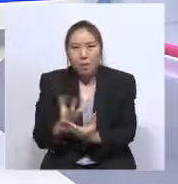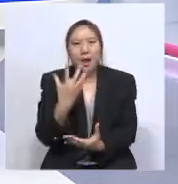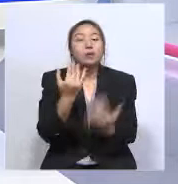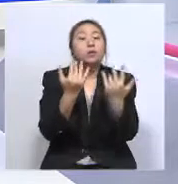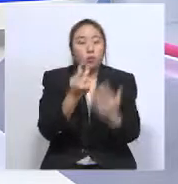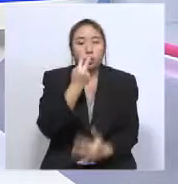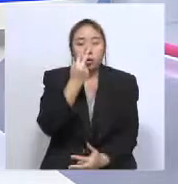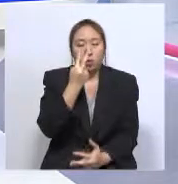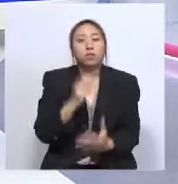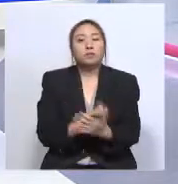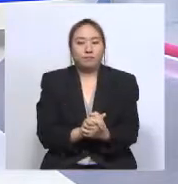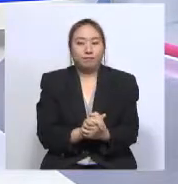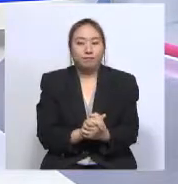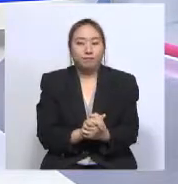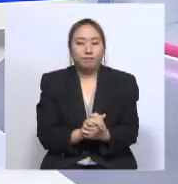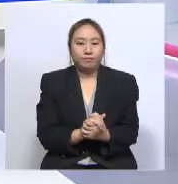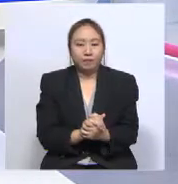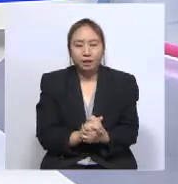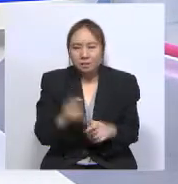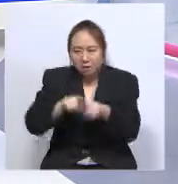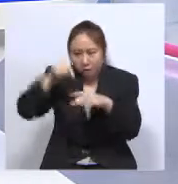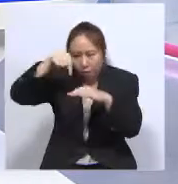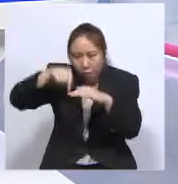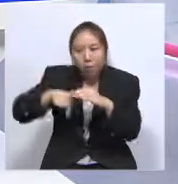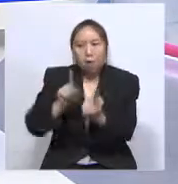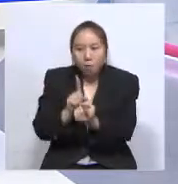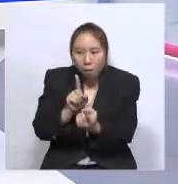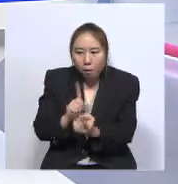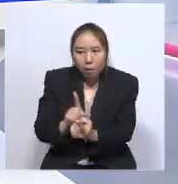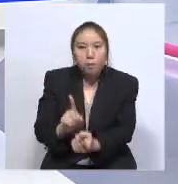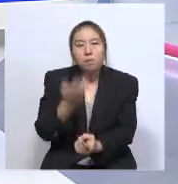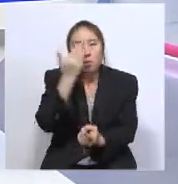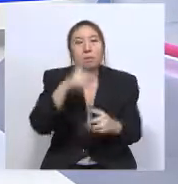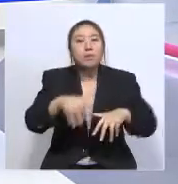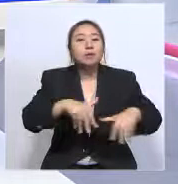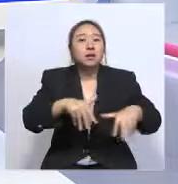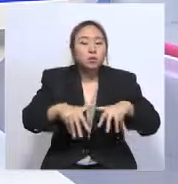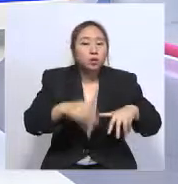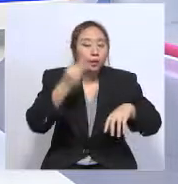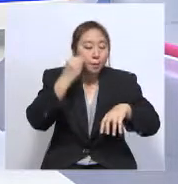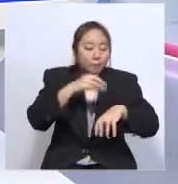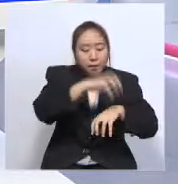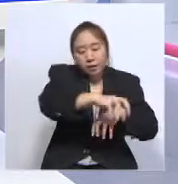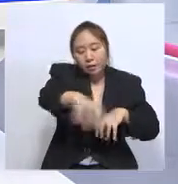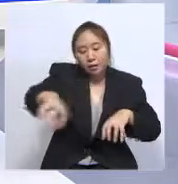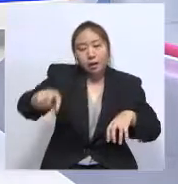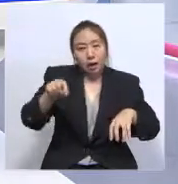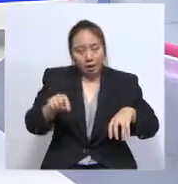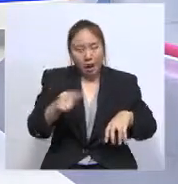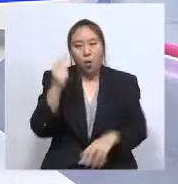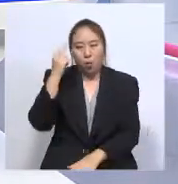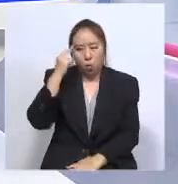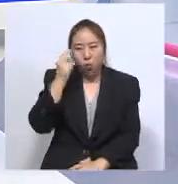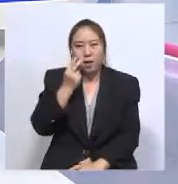การปรับปรุงมากน้อยขนาดไหนนะครับตามต่อเรื่องนี้นะครับ ยิ่งขุดก็ยิ่งเจอจริงๆนะเพราะในพื้นที่นี้เนี่ยประชาชนชาวบ้านที่อยู่ในบริเวณนั้นเนี่ยจริงๆ